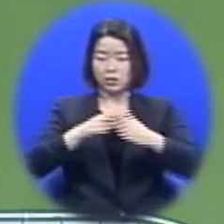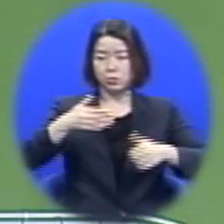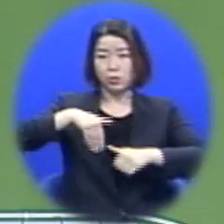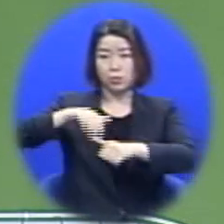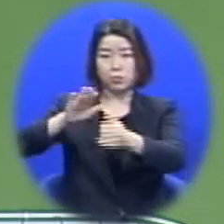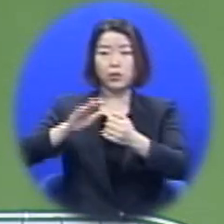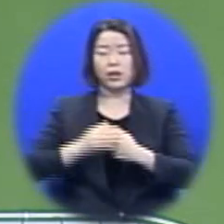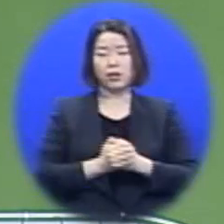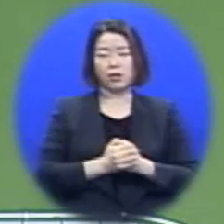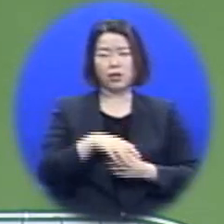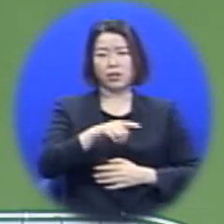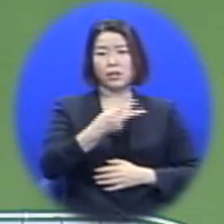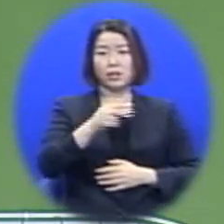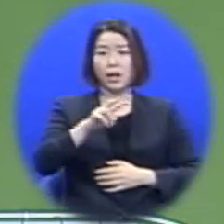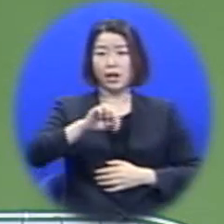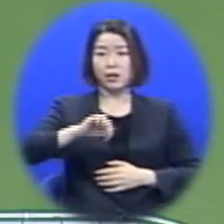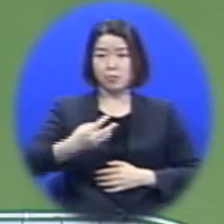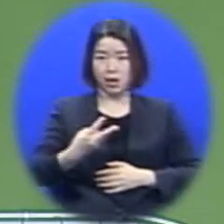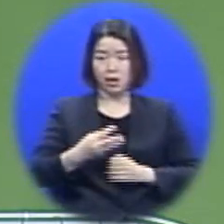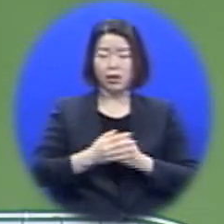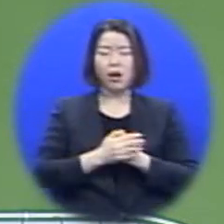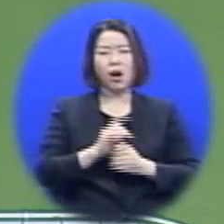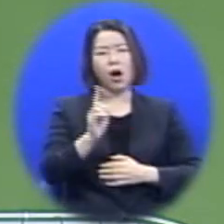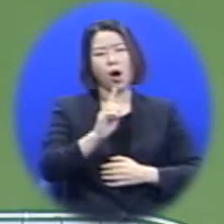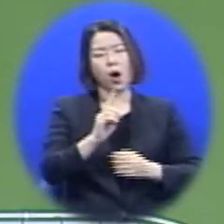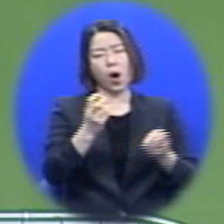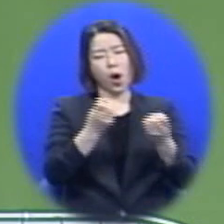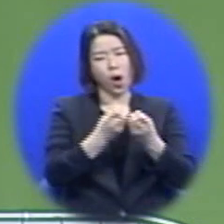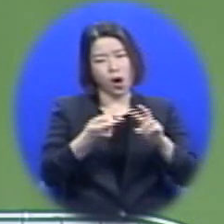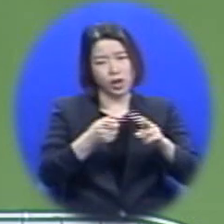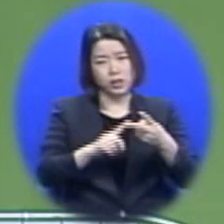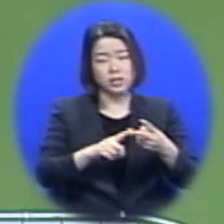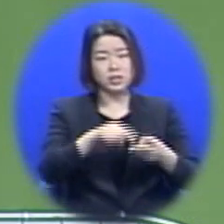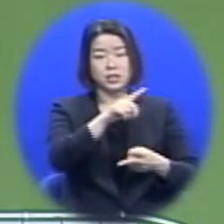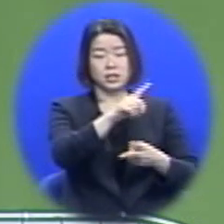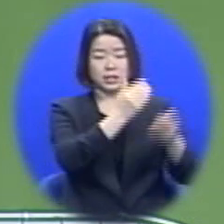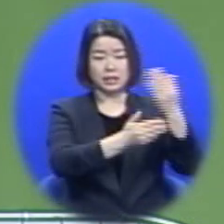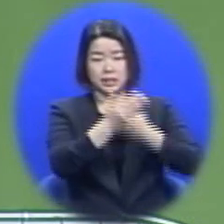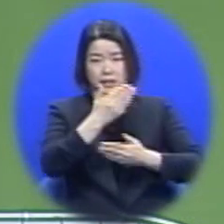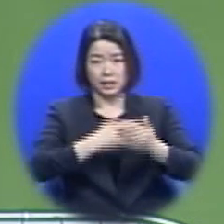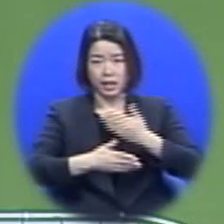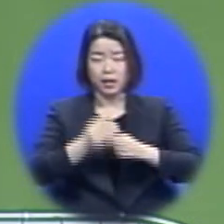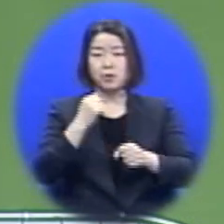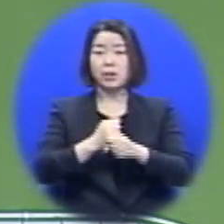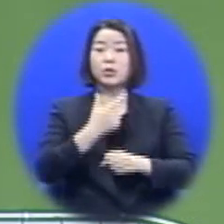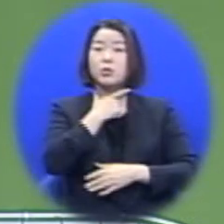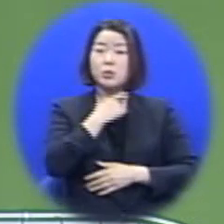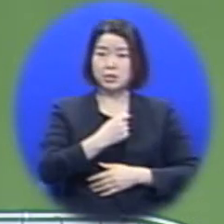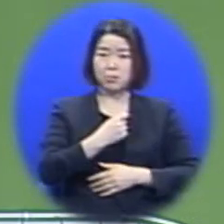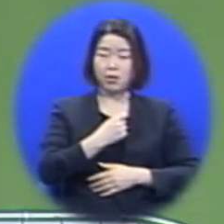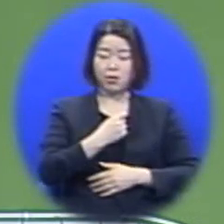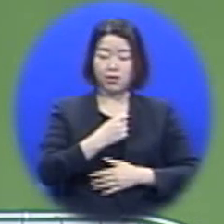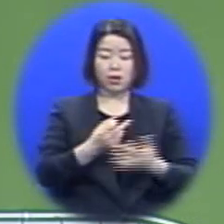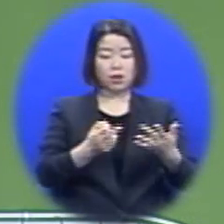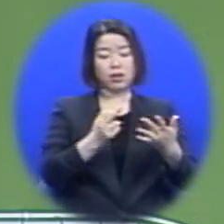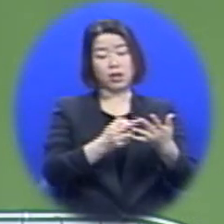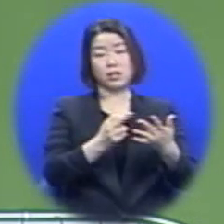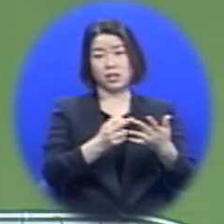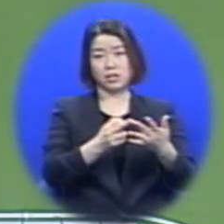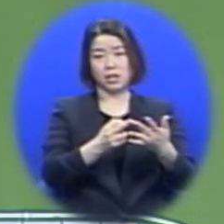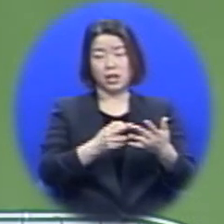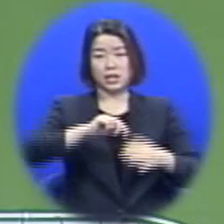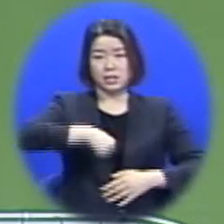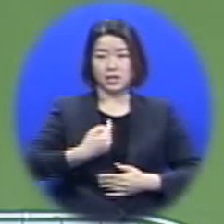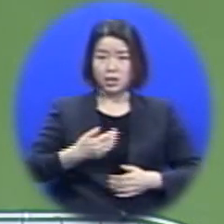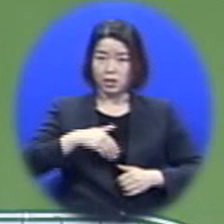이 다말이 어떻게 해서든지 그 집안의 대를 이어야 되겠다고 생각하고, 그러나 셋째 아들에게는 자기를